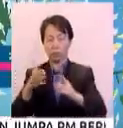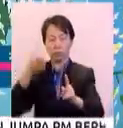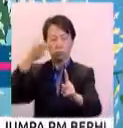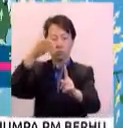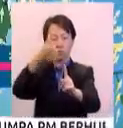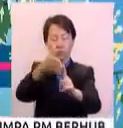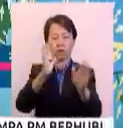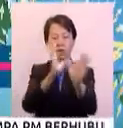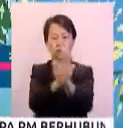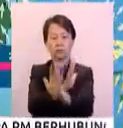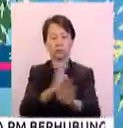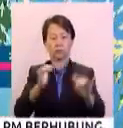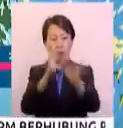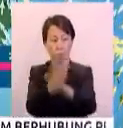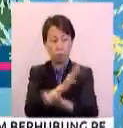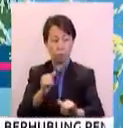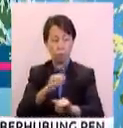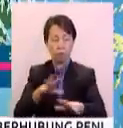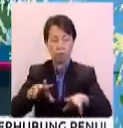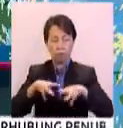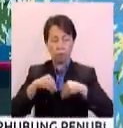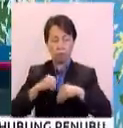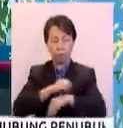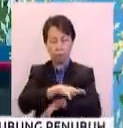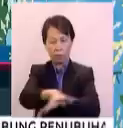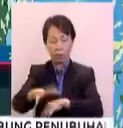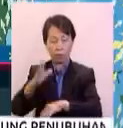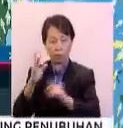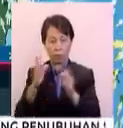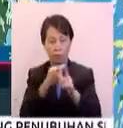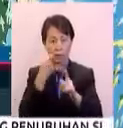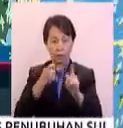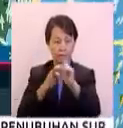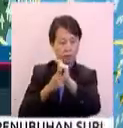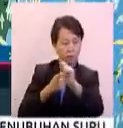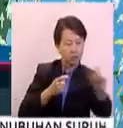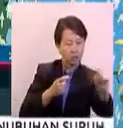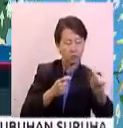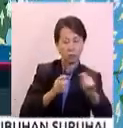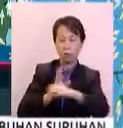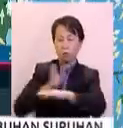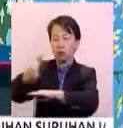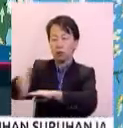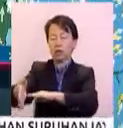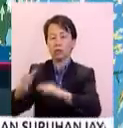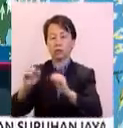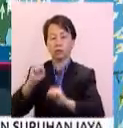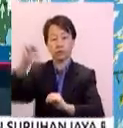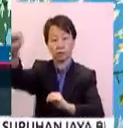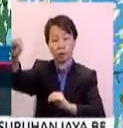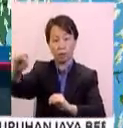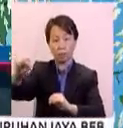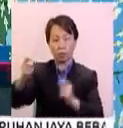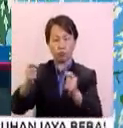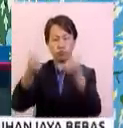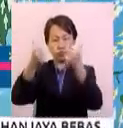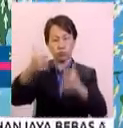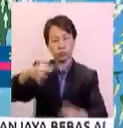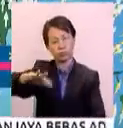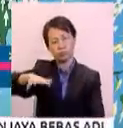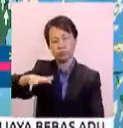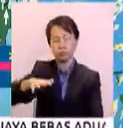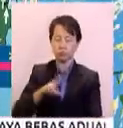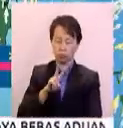negeri Sarawak, manakala menerima pengaruh angin dari arah timuran merentasi negeri Sabah dengan kelajuan yang sederhana iaitu